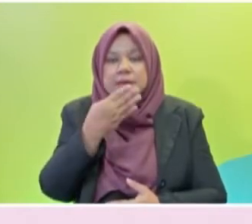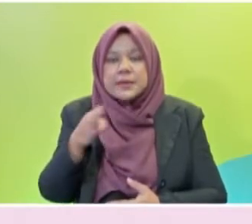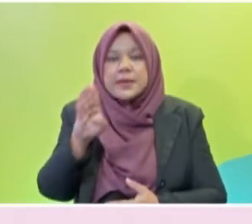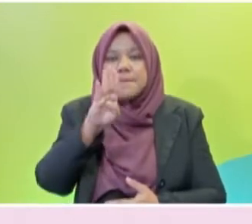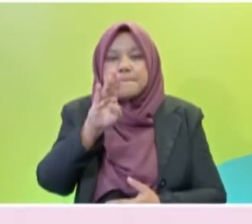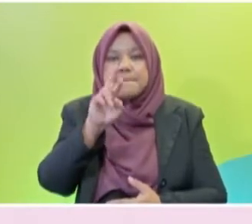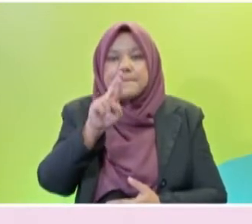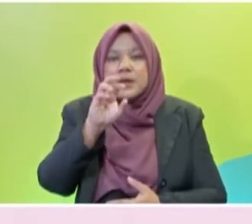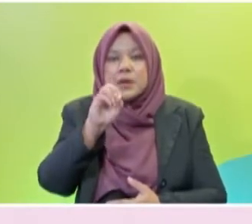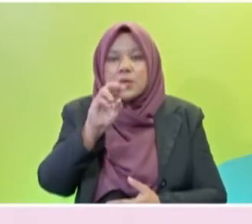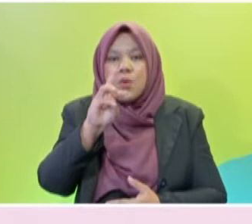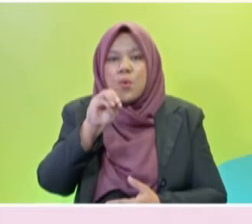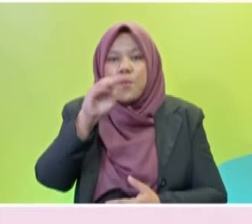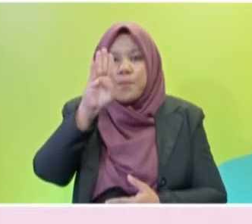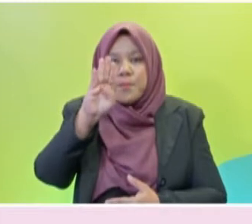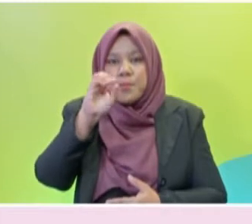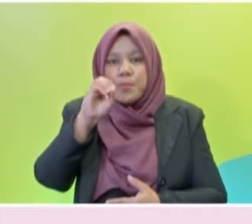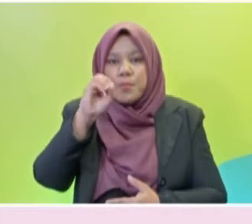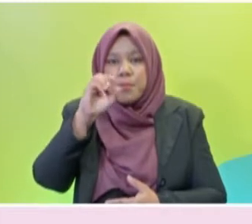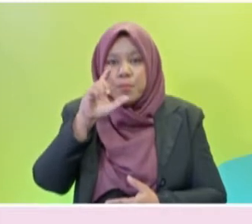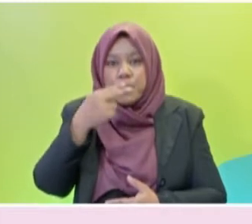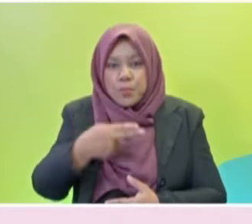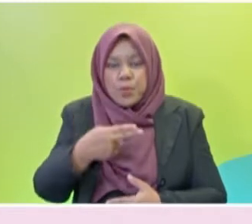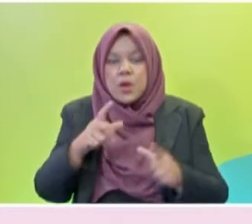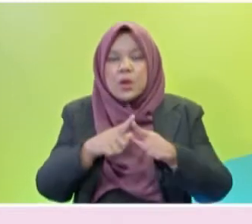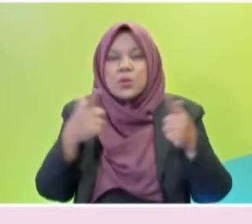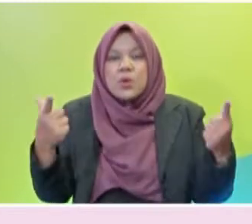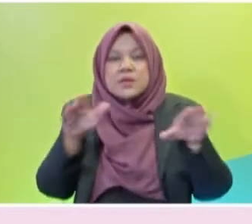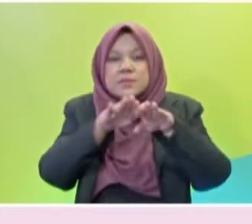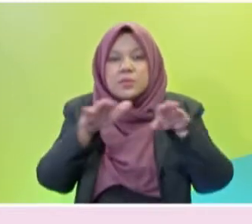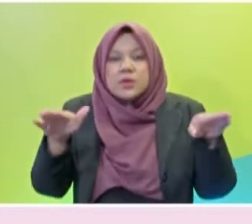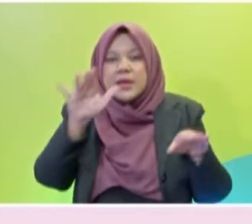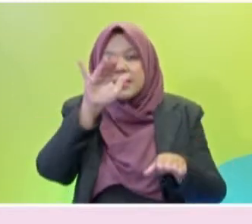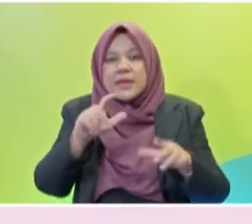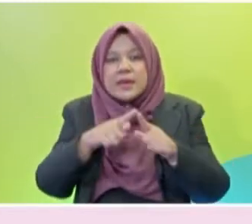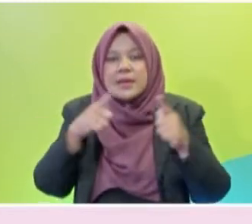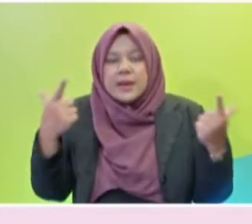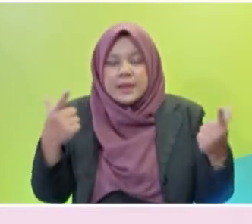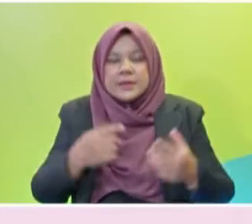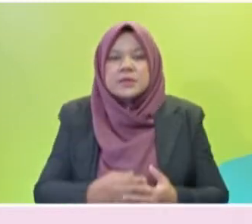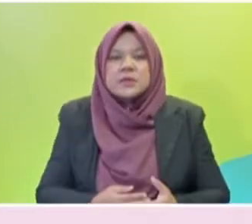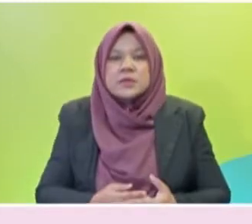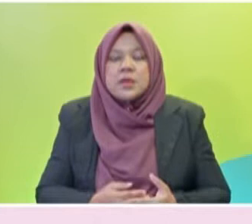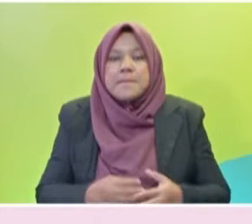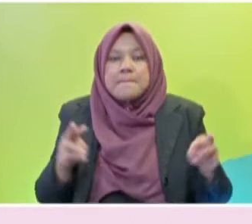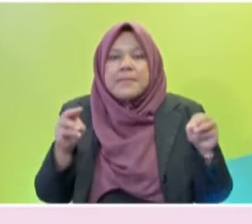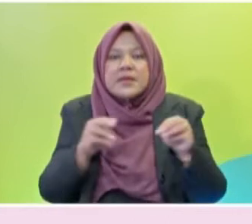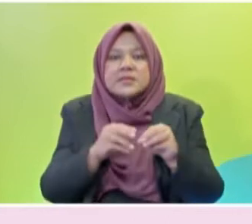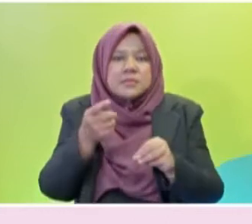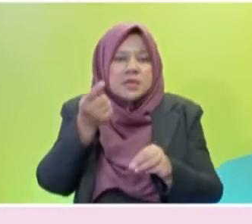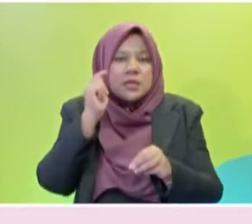berlainan. Mungkin kita akan nampak satu yang mempunyai tekanan dan satu lagi yang mempunyai beban. Macam kita guna jet